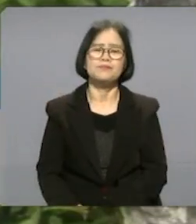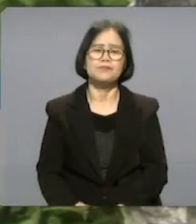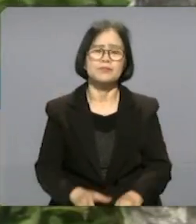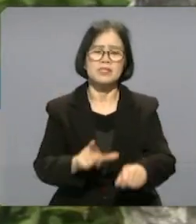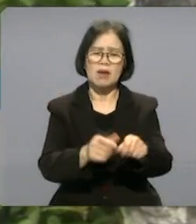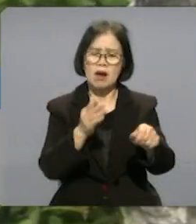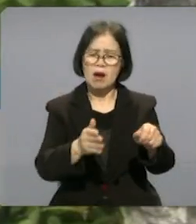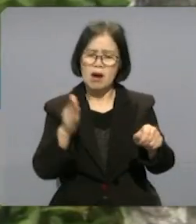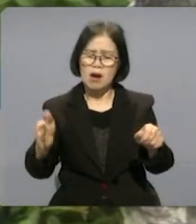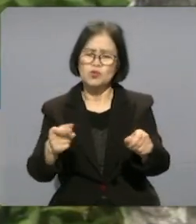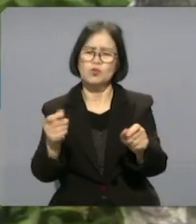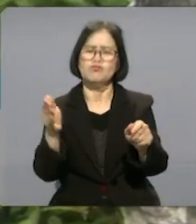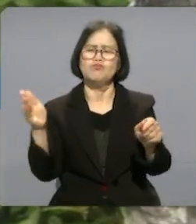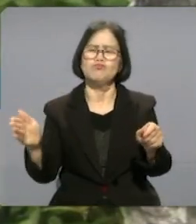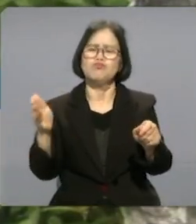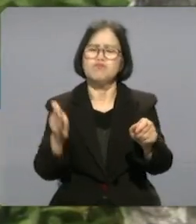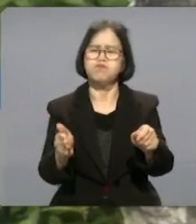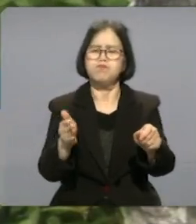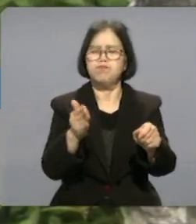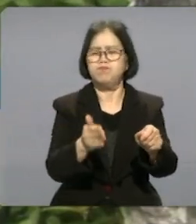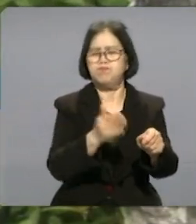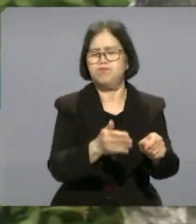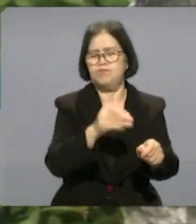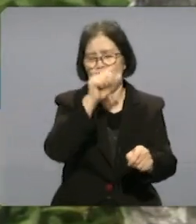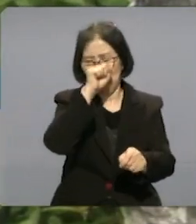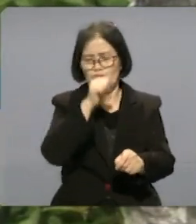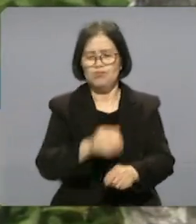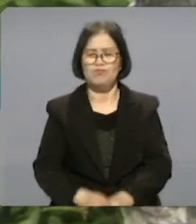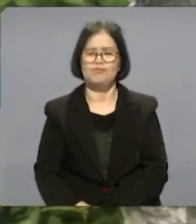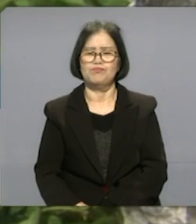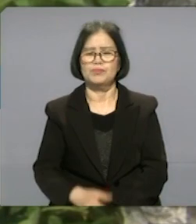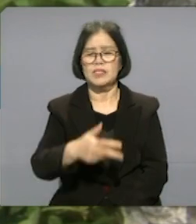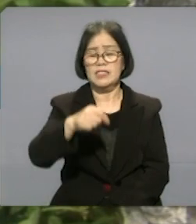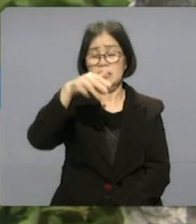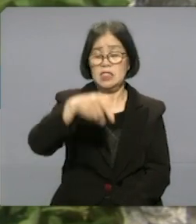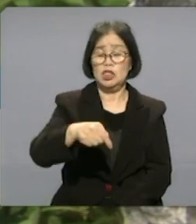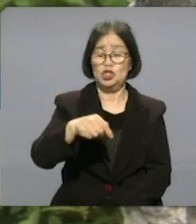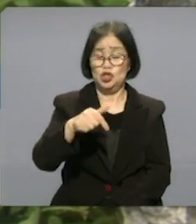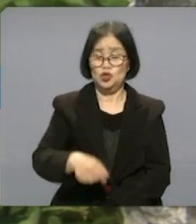좀 짧게 해줬으면 좋겠습니다. 여기서